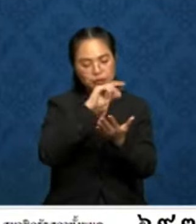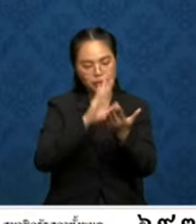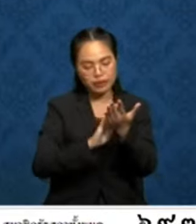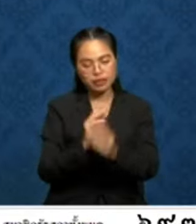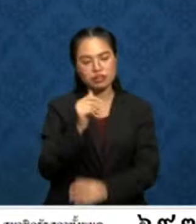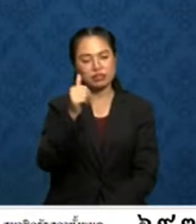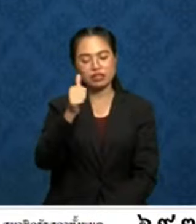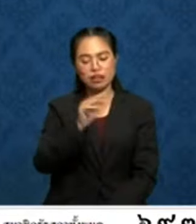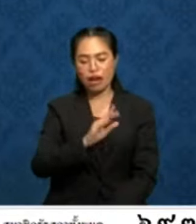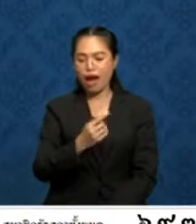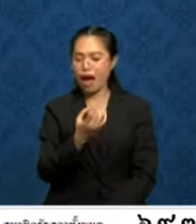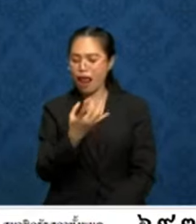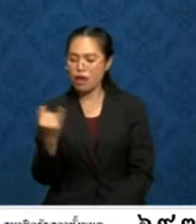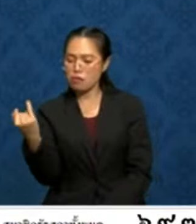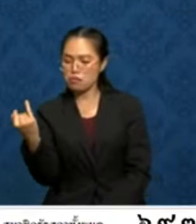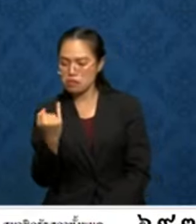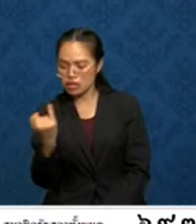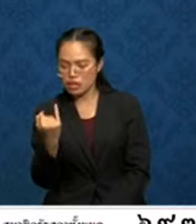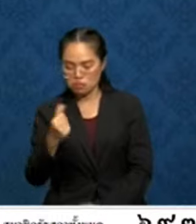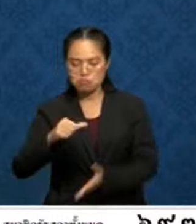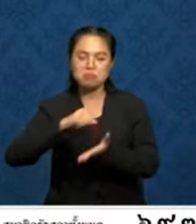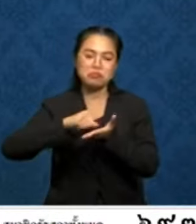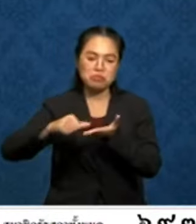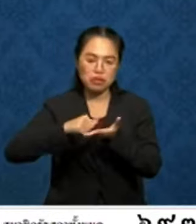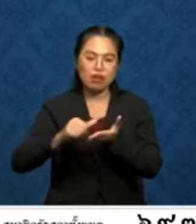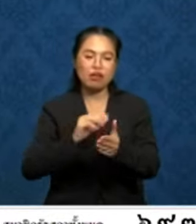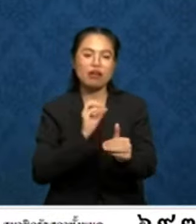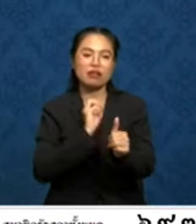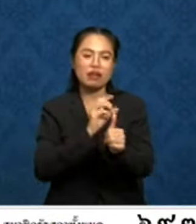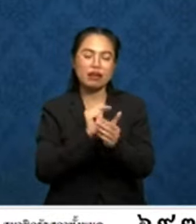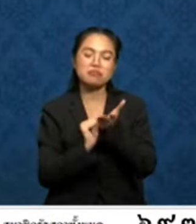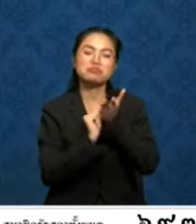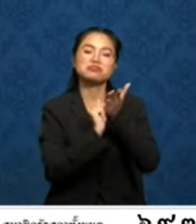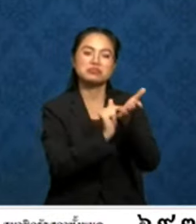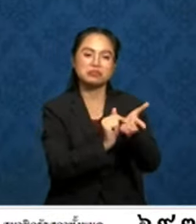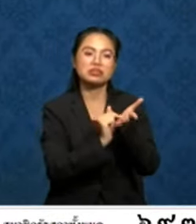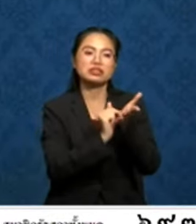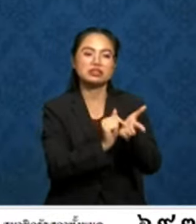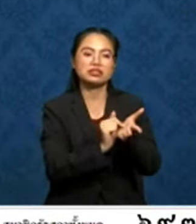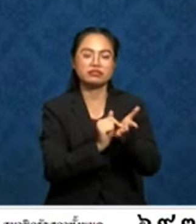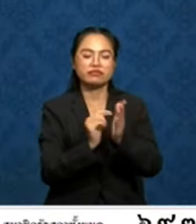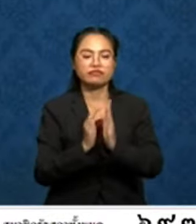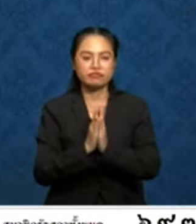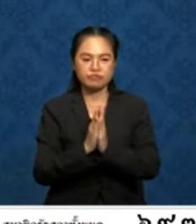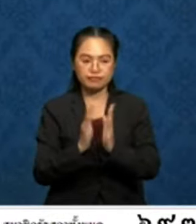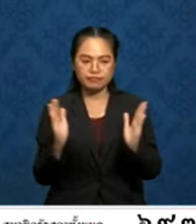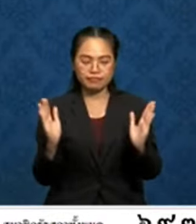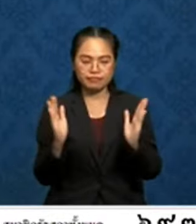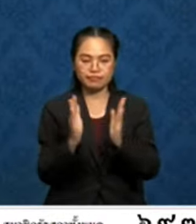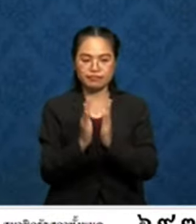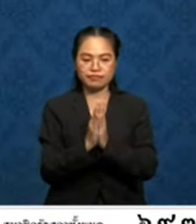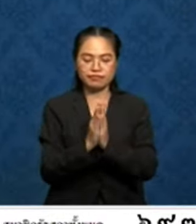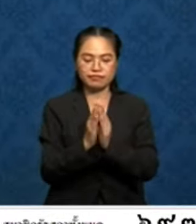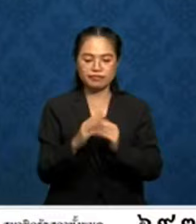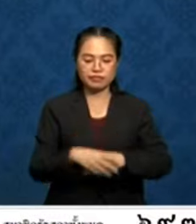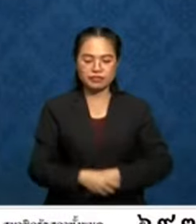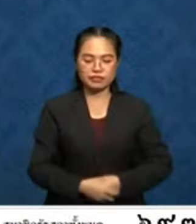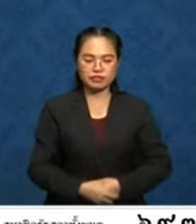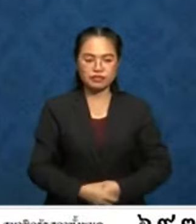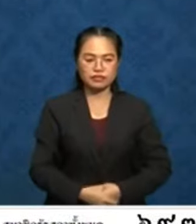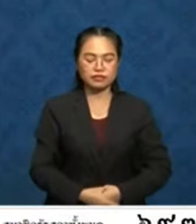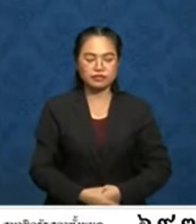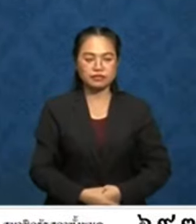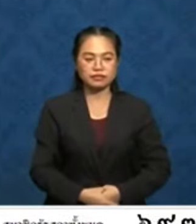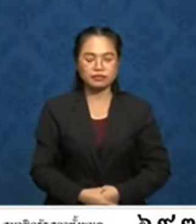ไหนไม่ถูกต้องเรามาแนะนำเรามาบอกกล่าวมาเสนอแนะกันดีกว่านะครับขอบคุณมากครับท่านจารครับครับ